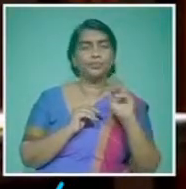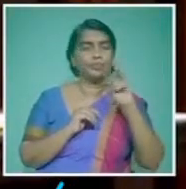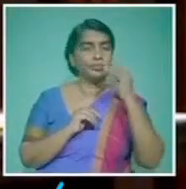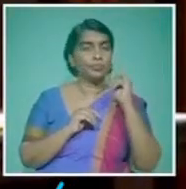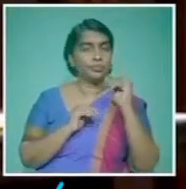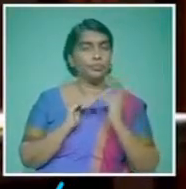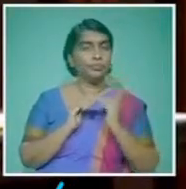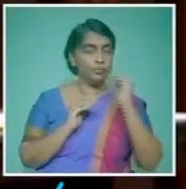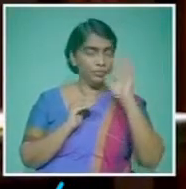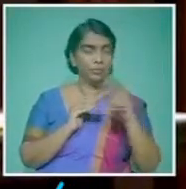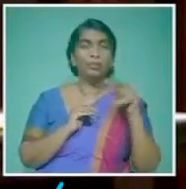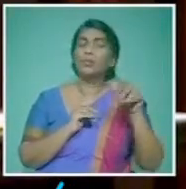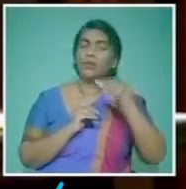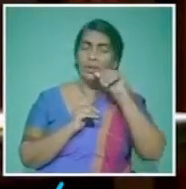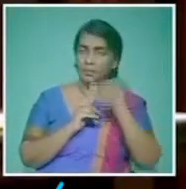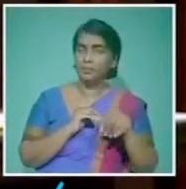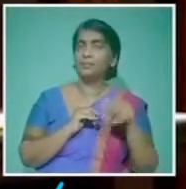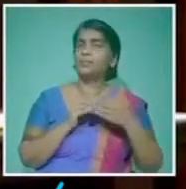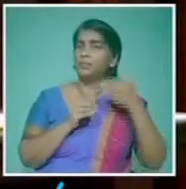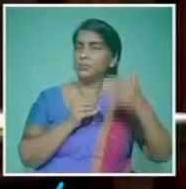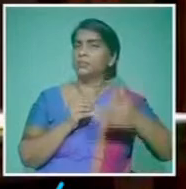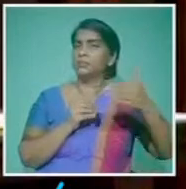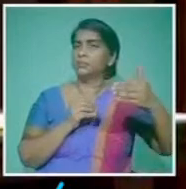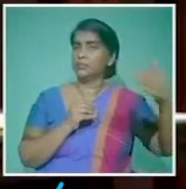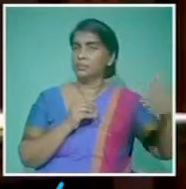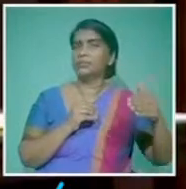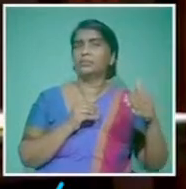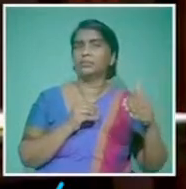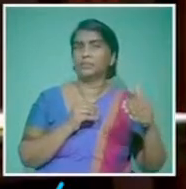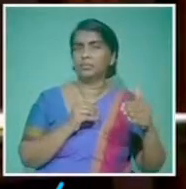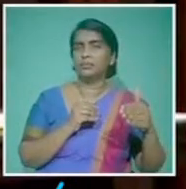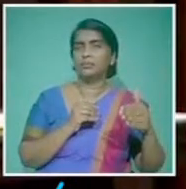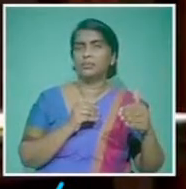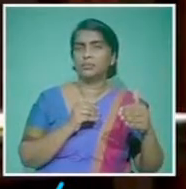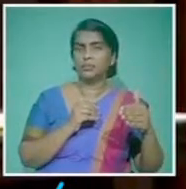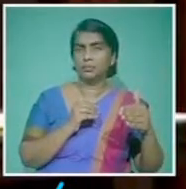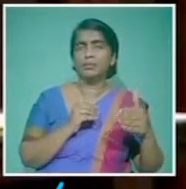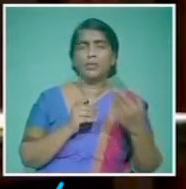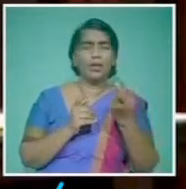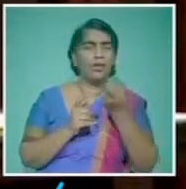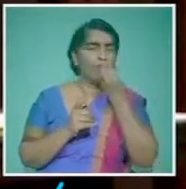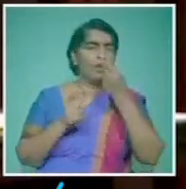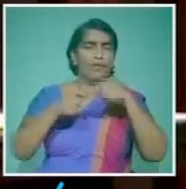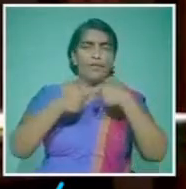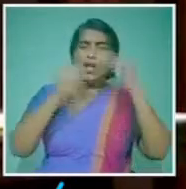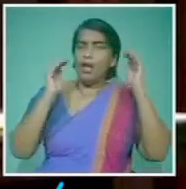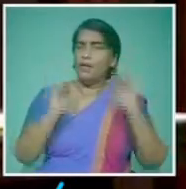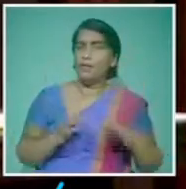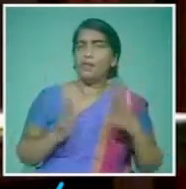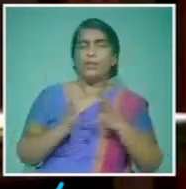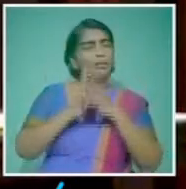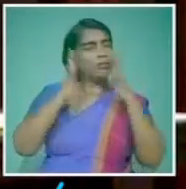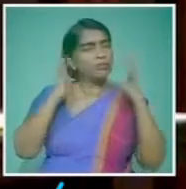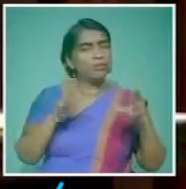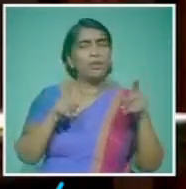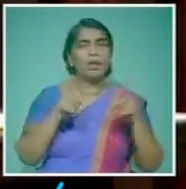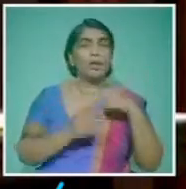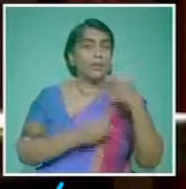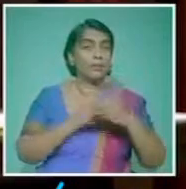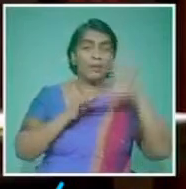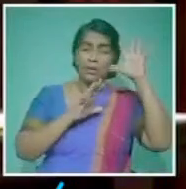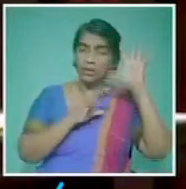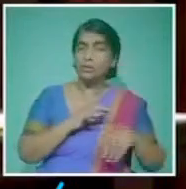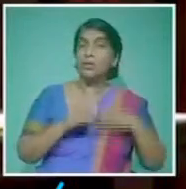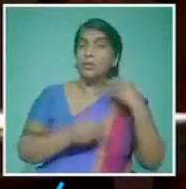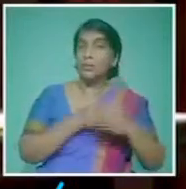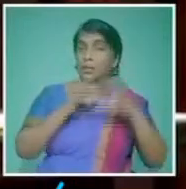360ට 70ට තියෙනවනම් අනිවාර්යයෙන්ම දිගින් දිගටම ප්ලීස් ෆයින්ඩ් අප් තා මේ දිගින් දිගටම මේ බඩු මිල අඩු කරන්න බෑ ඒක නිසා විශාල වශයෙන් ආයෝජනයක් ගේන්න ඕනේ